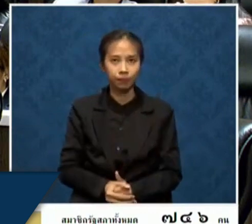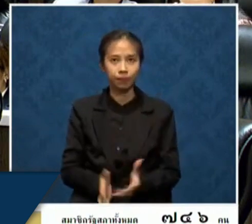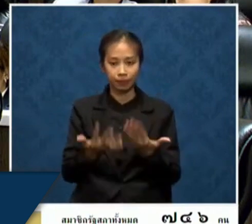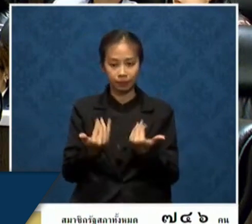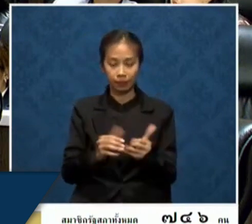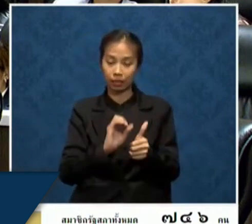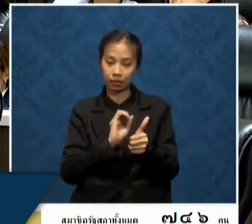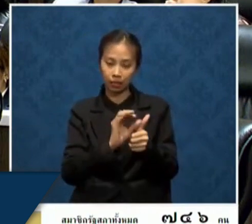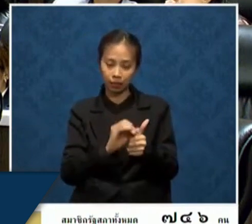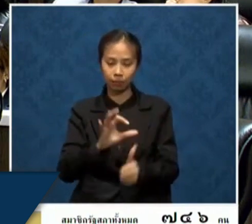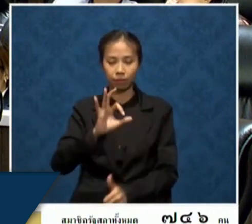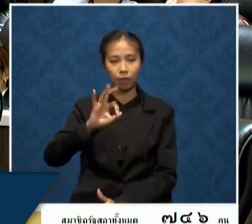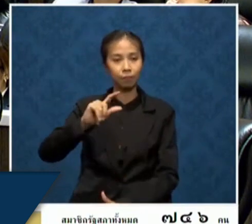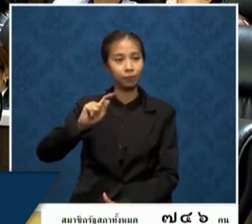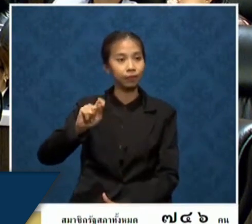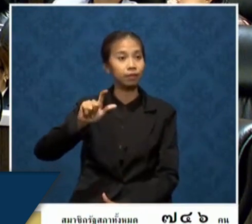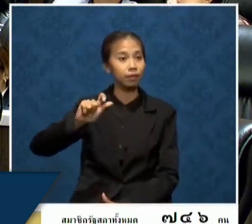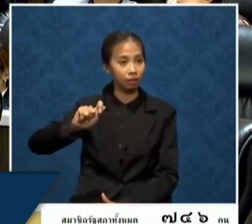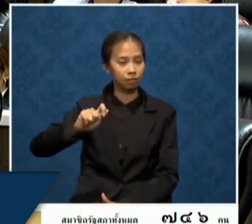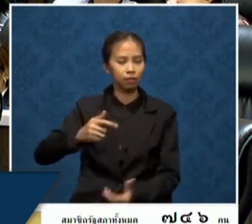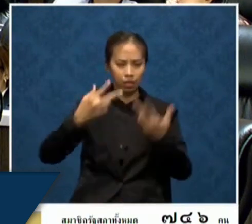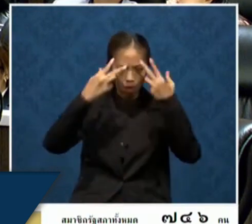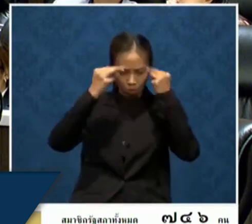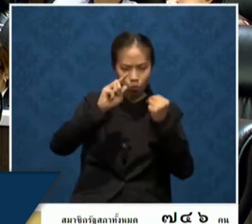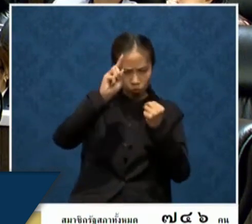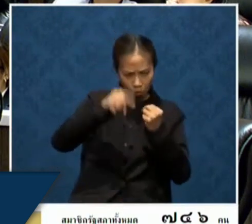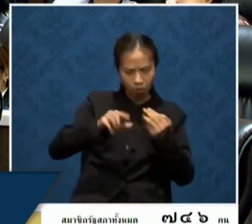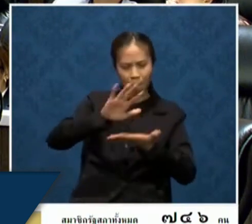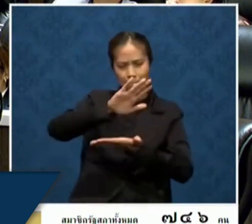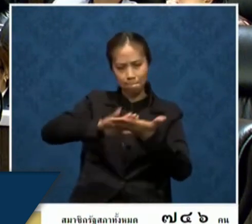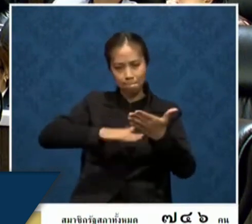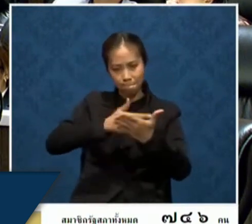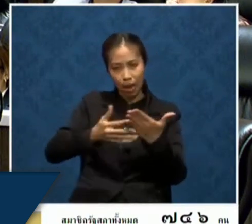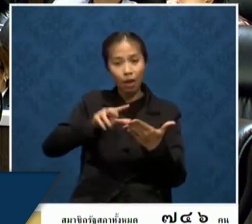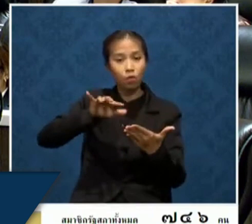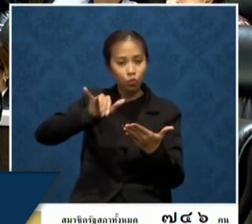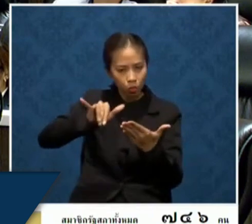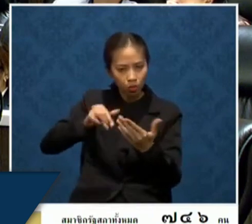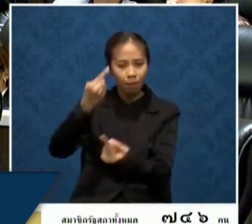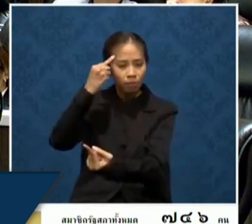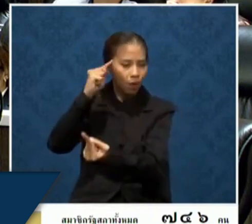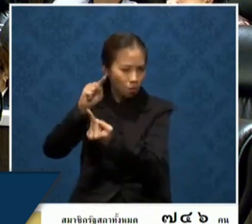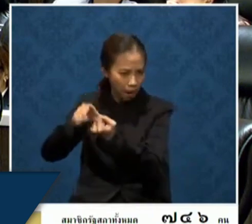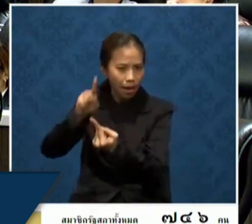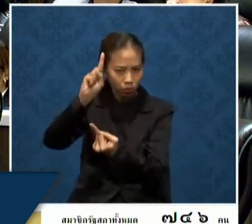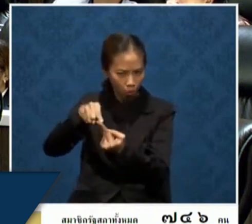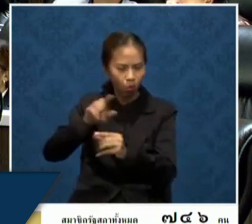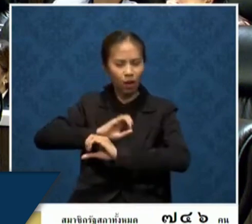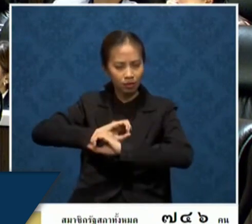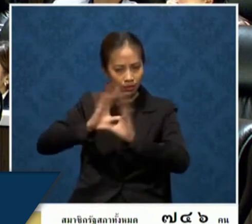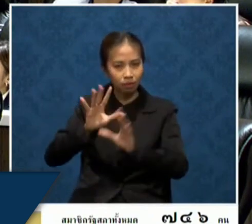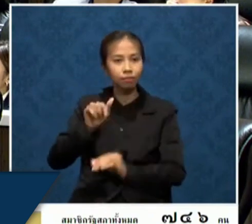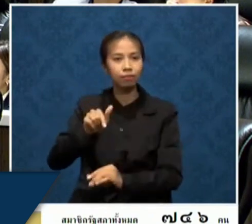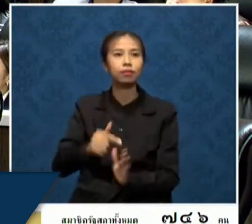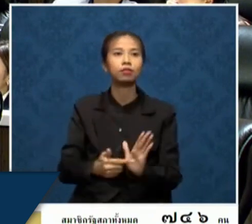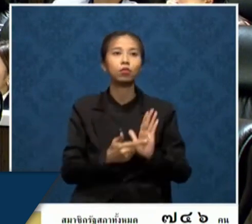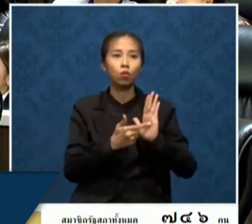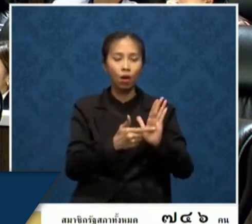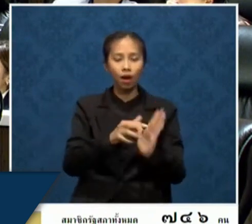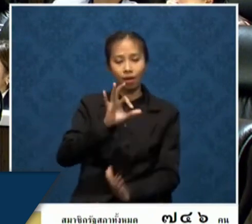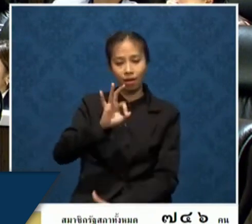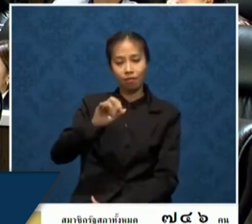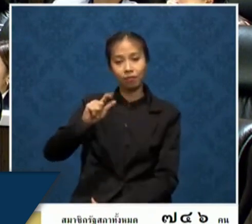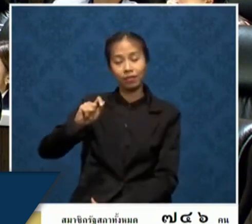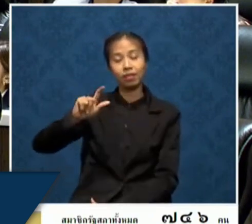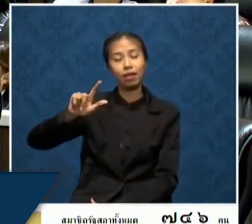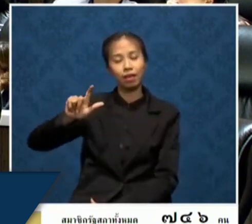ำเรื่อง FTA ท่านนายกต้องกำหนดยุทธศาสตร์เป้าหมายและตัวชี้วัดที่เหมาะสมครับเช่นสำหรับ FTA ใหม่